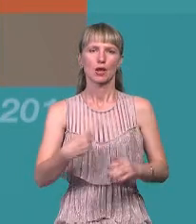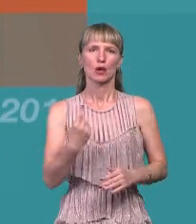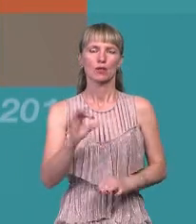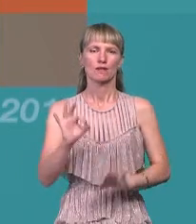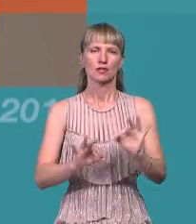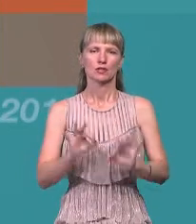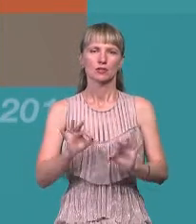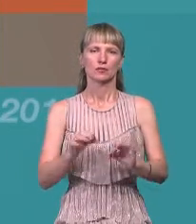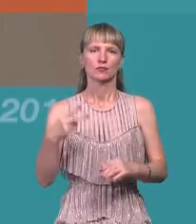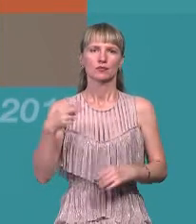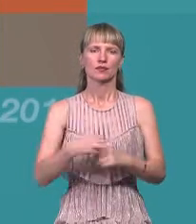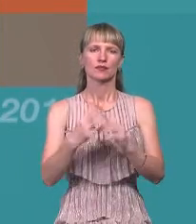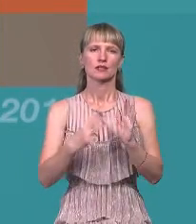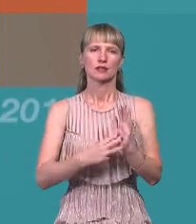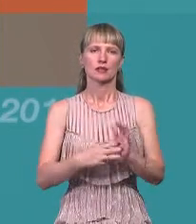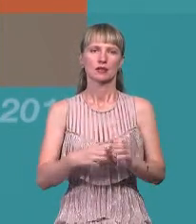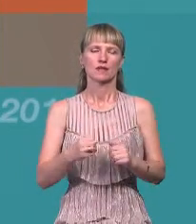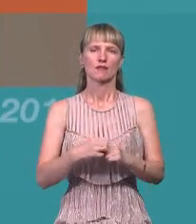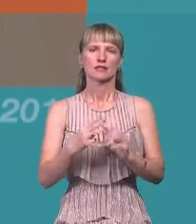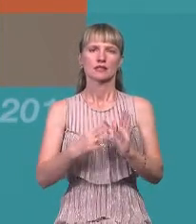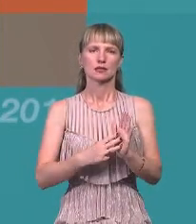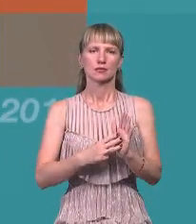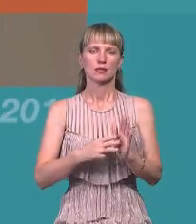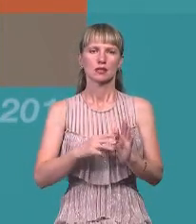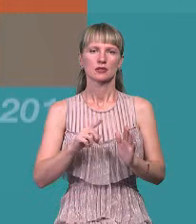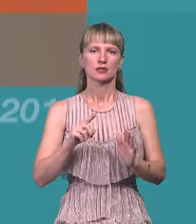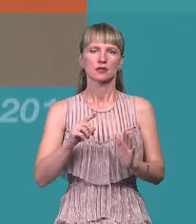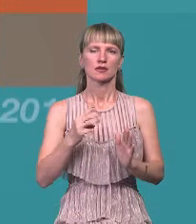17,01%, 2018 рік